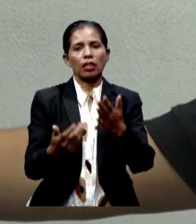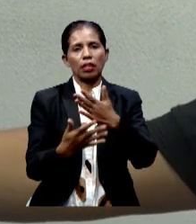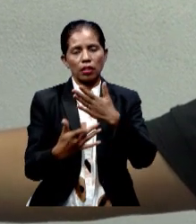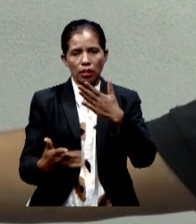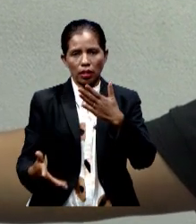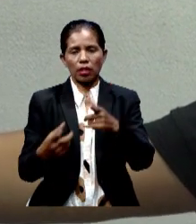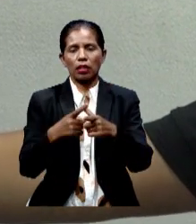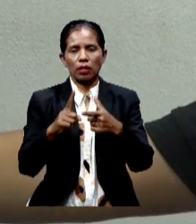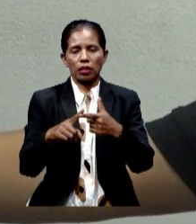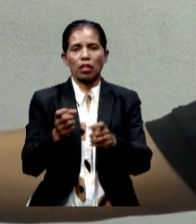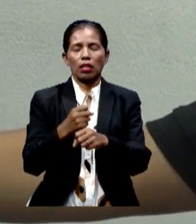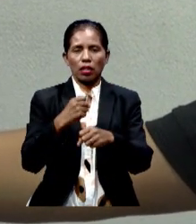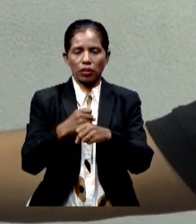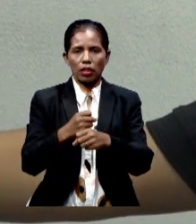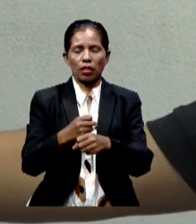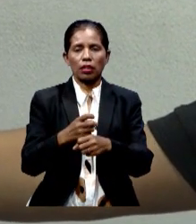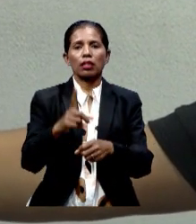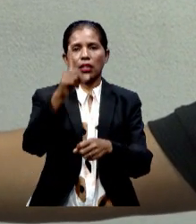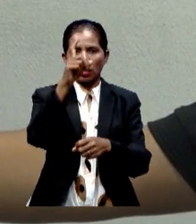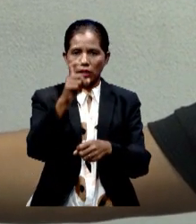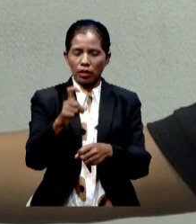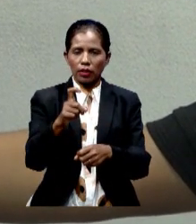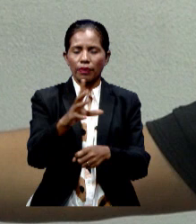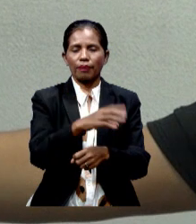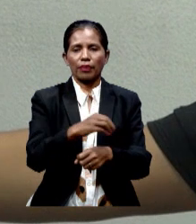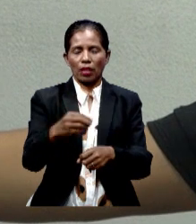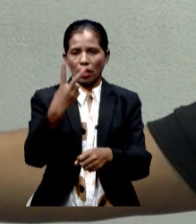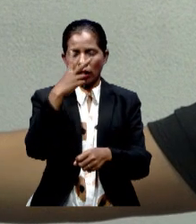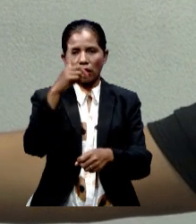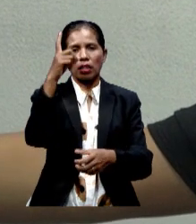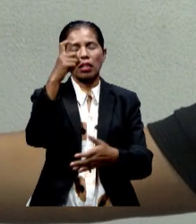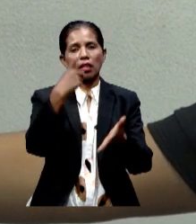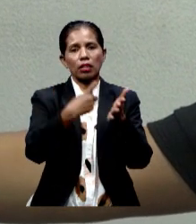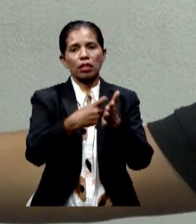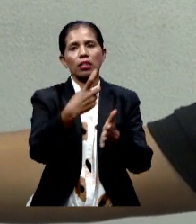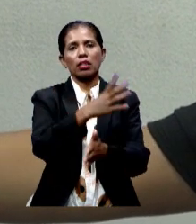No halu tiar krisis ni kondisi anda pes krisis hari kata krisis ni kau na iha